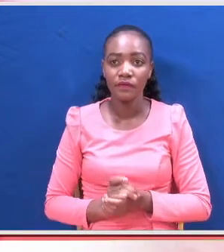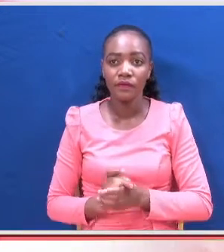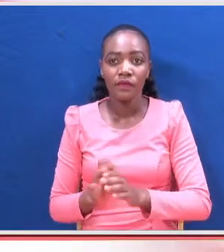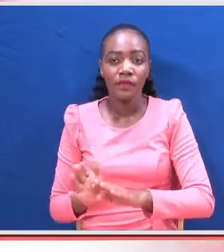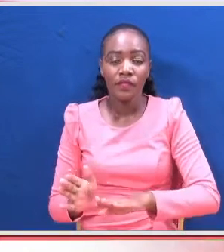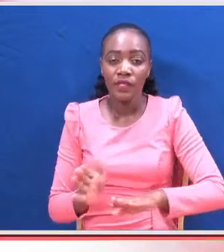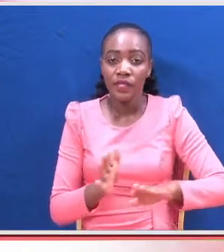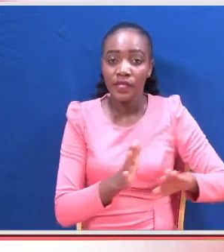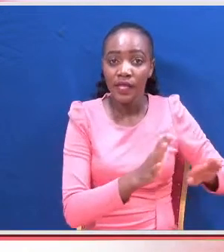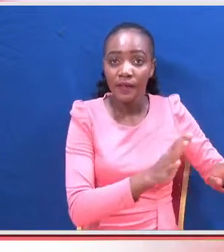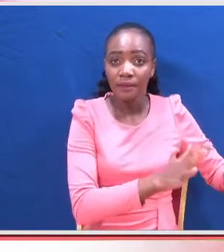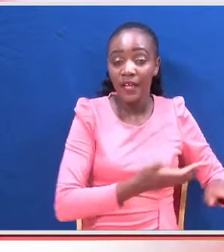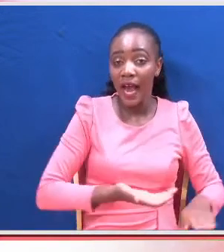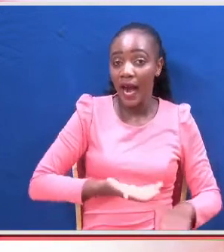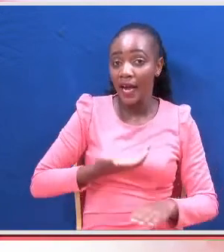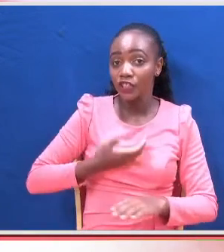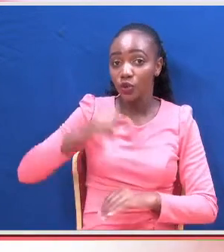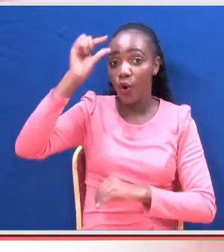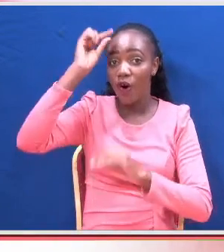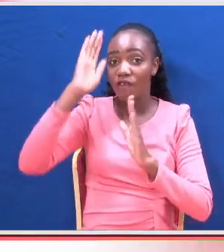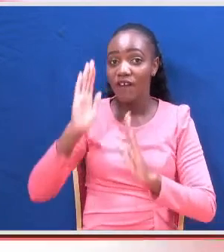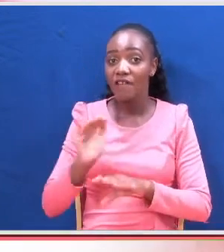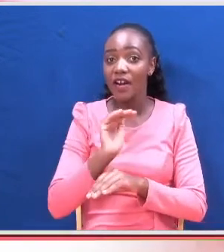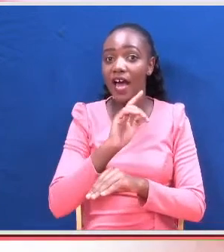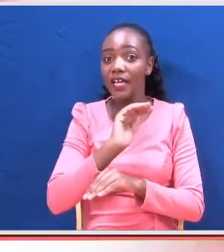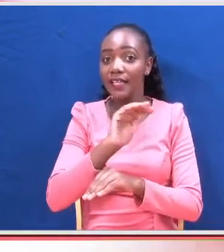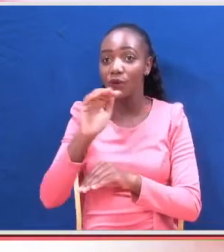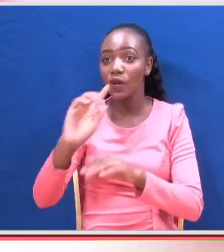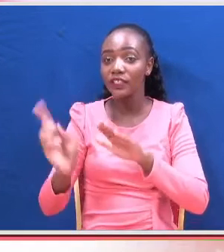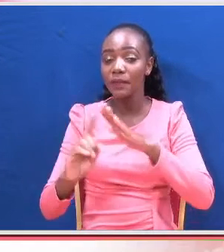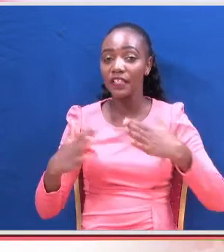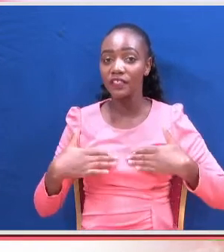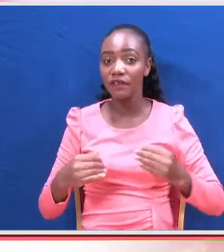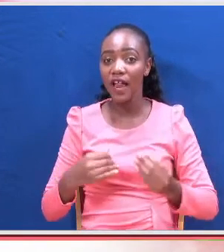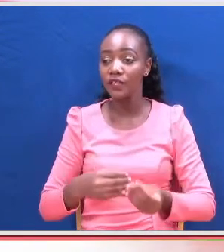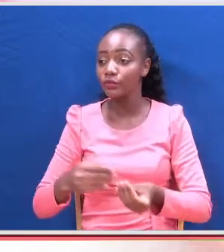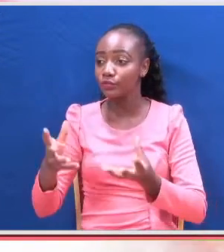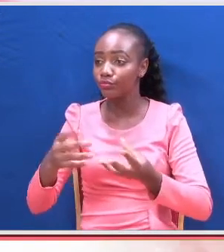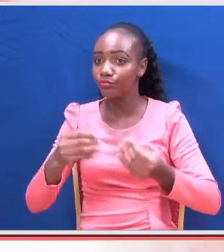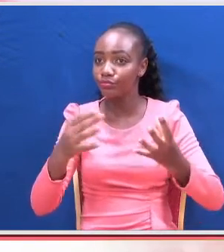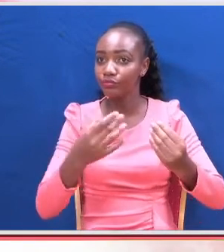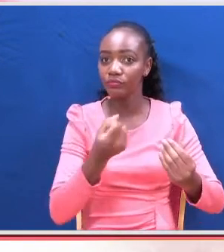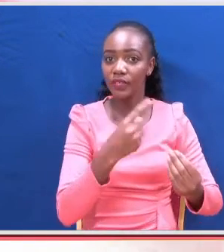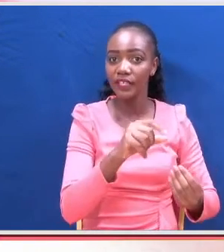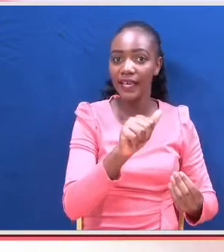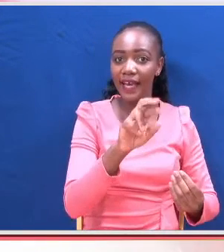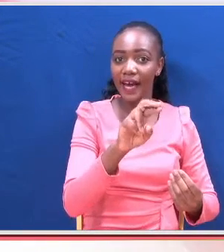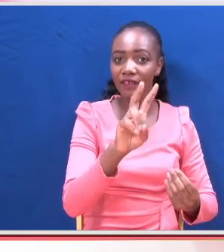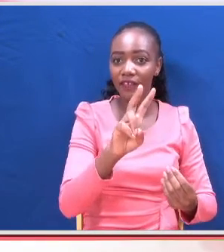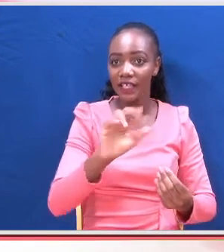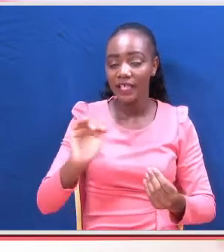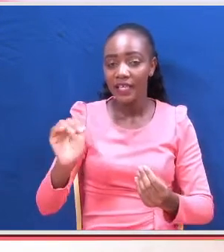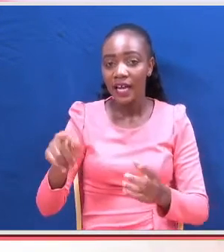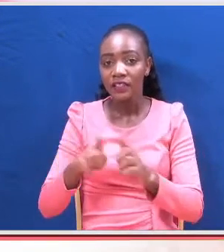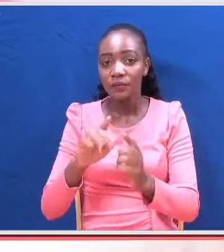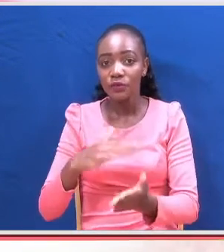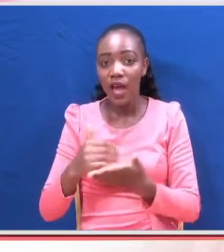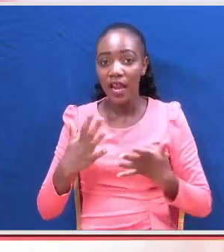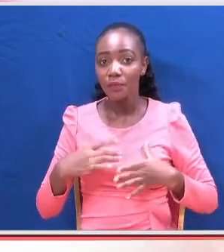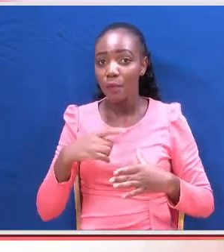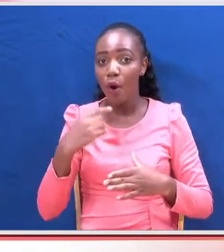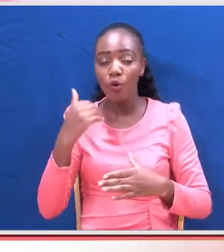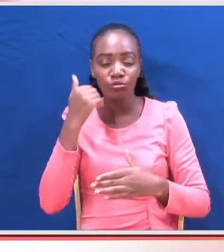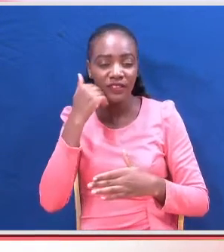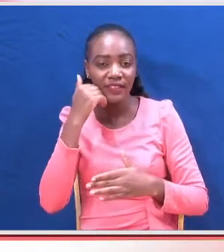Kwingineko ni kuwa baraza la magavana limeagiza wizara ya afya kusambaza dawa za ARVs kwenye kaunti ili kuwasaidia wagonjwa